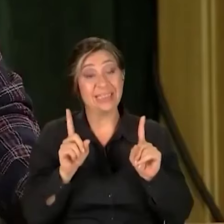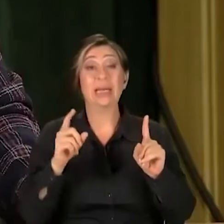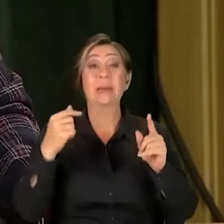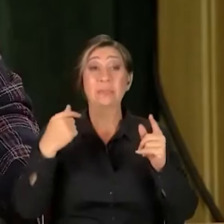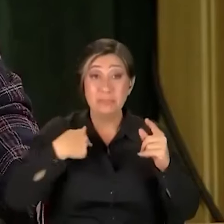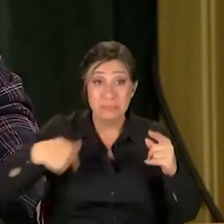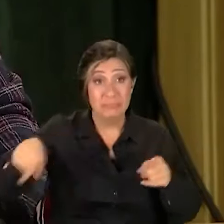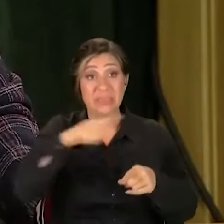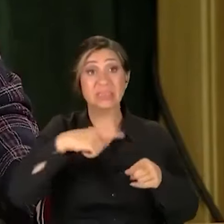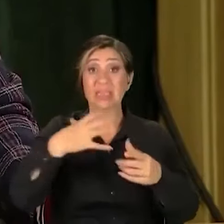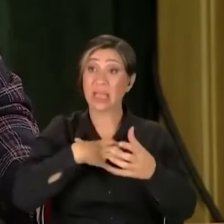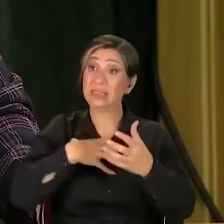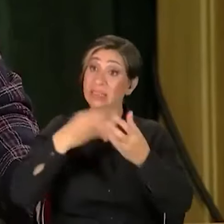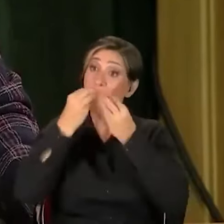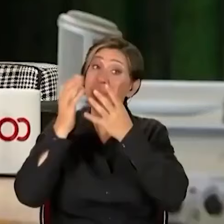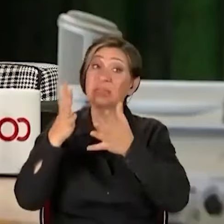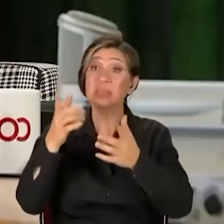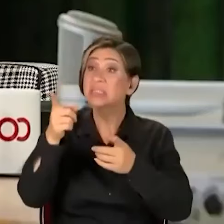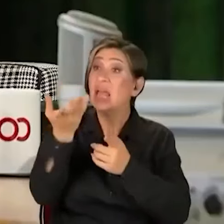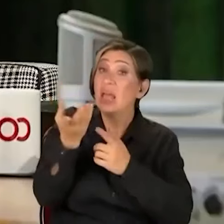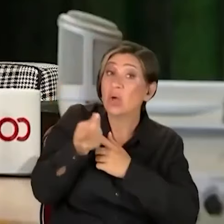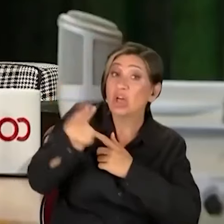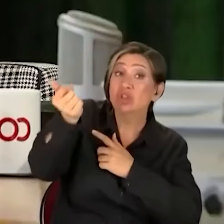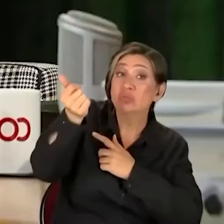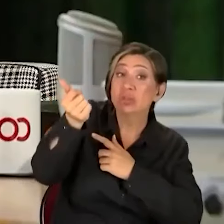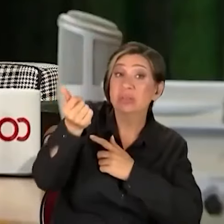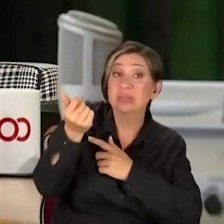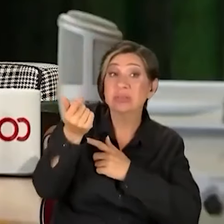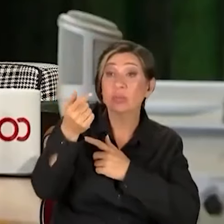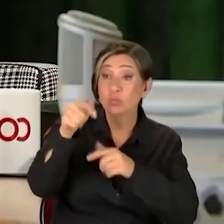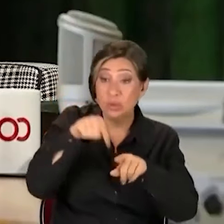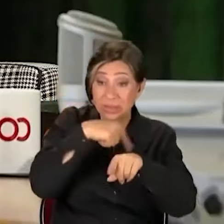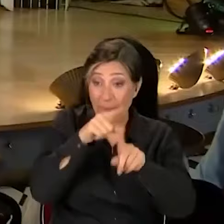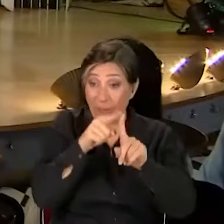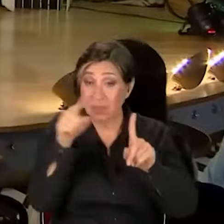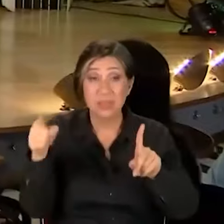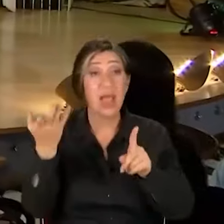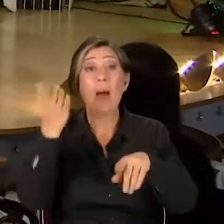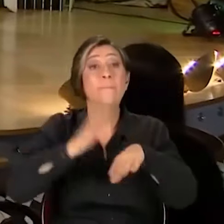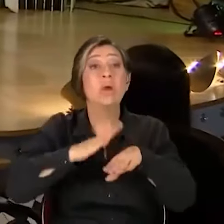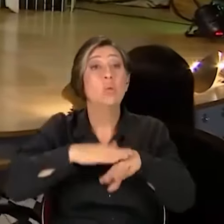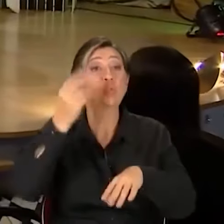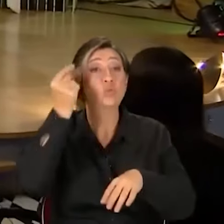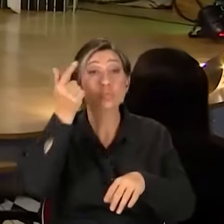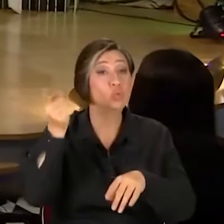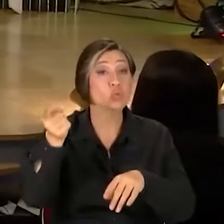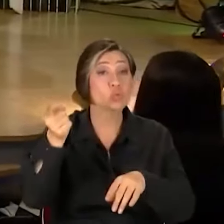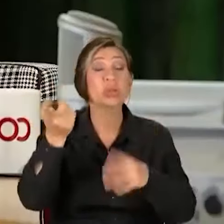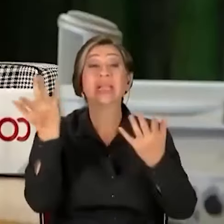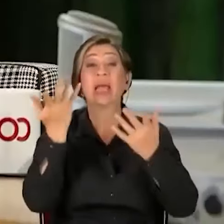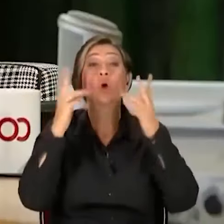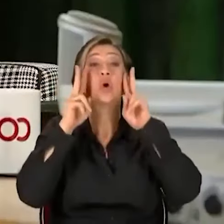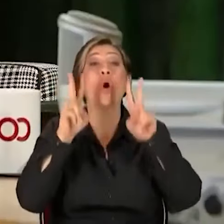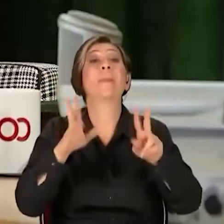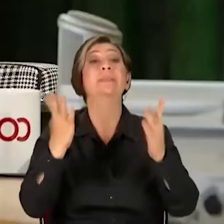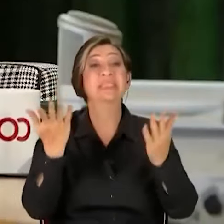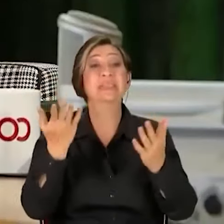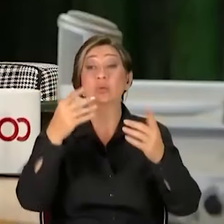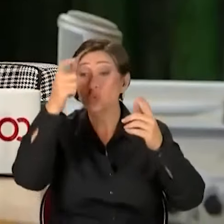Dolayısıyla kendinizi besleyin. Neyi kaçırmışsınız? Bu zaman dilimi içerisinde neyi öğrenememişsiniz? Ülkenizde neler